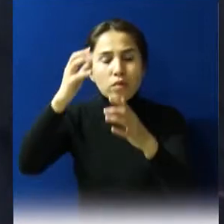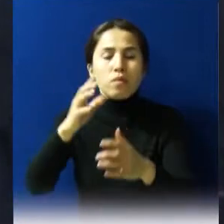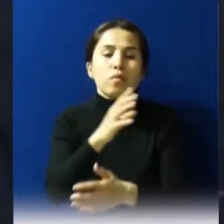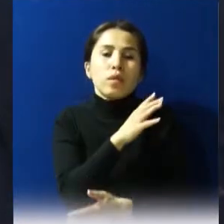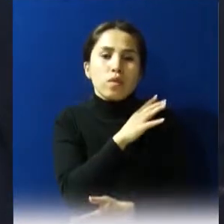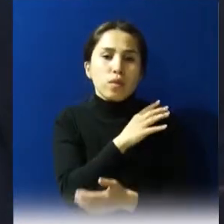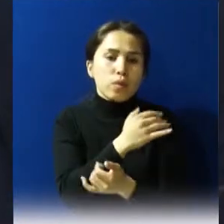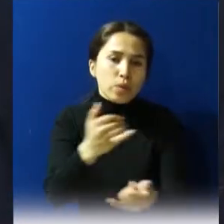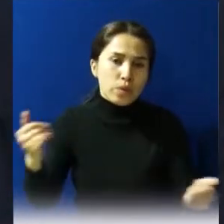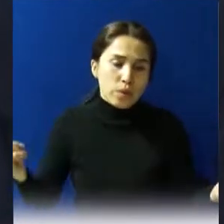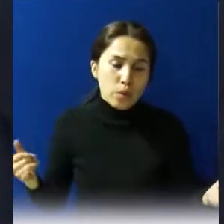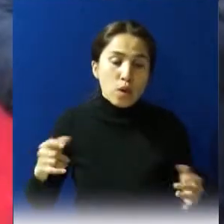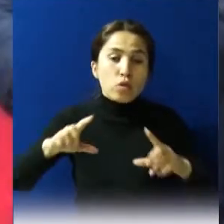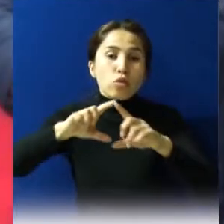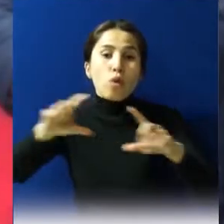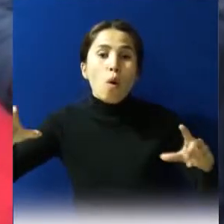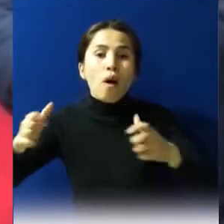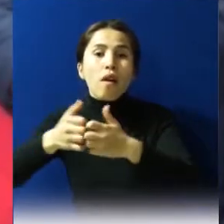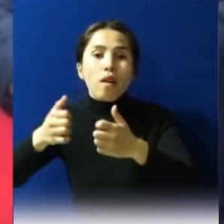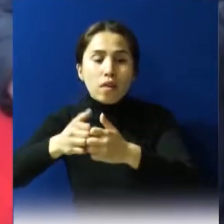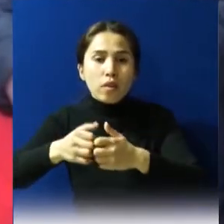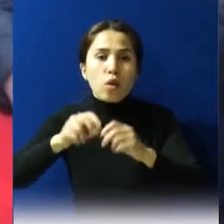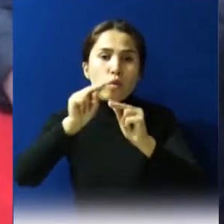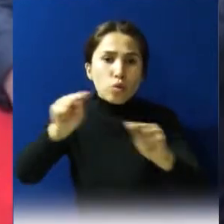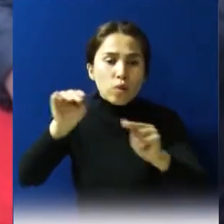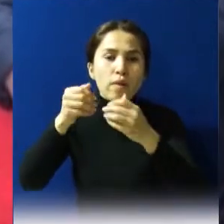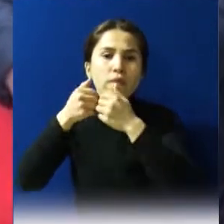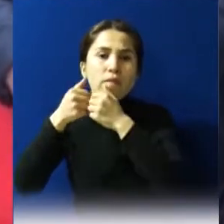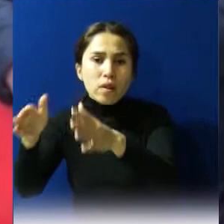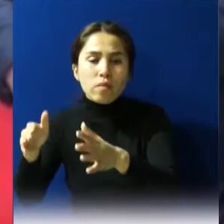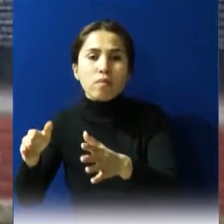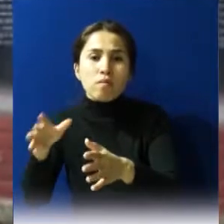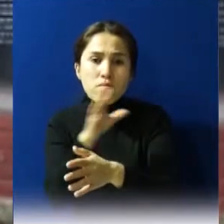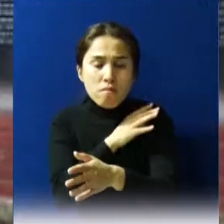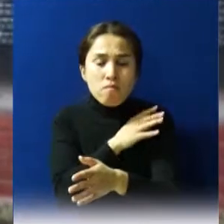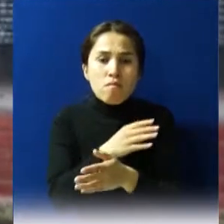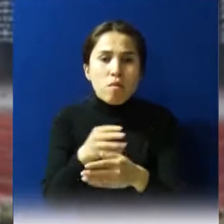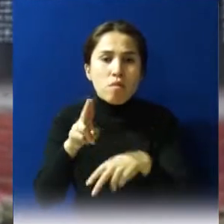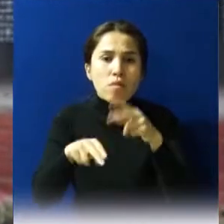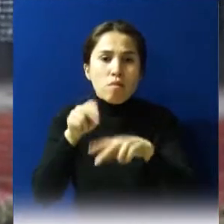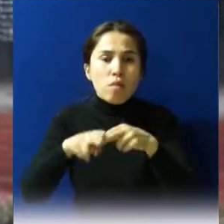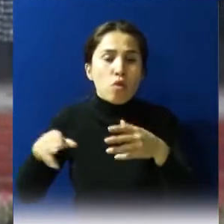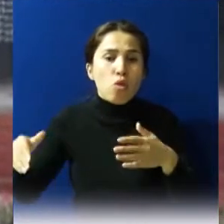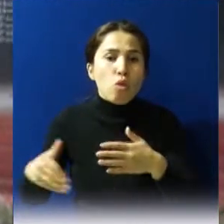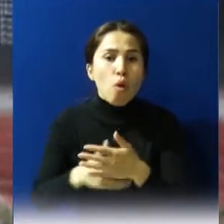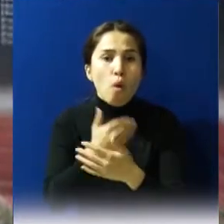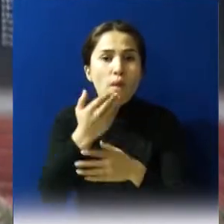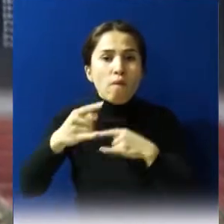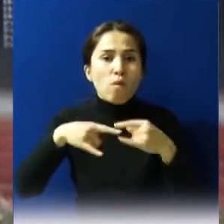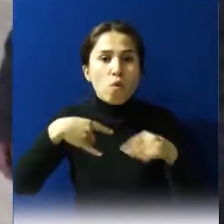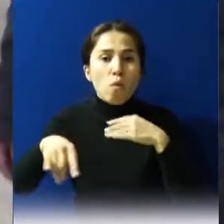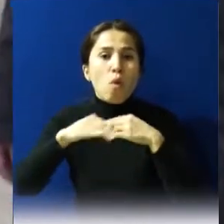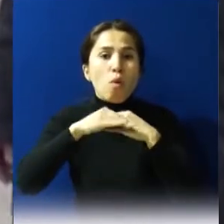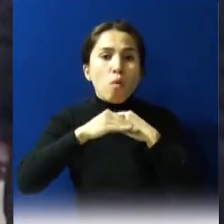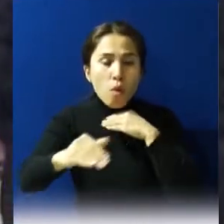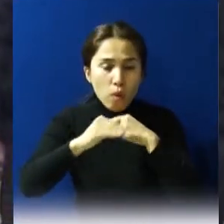стела памяти ветеранов Великой Отечественной войны. Во дворе школы при поддержке учителей и выпускников средней школы имени Тулеби